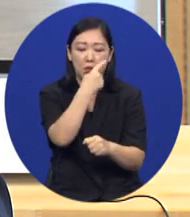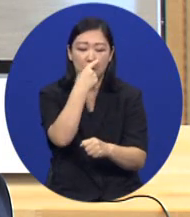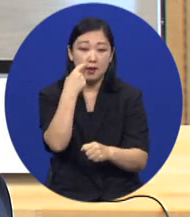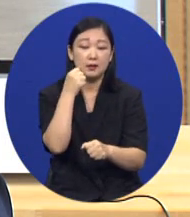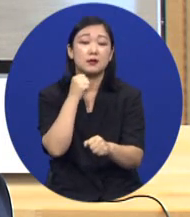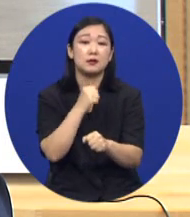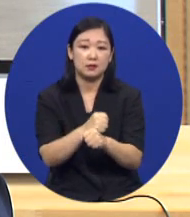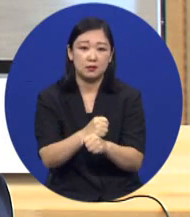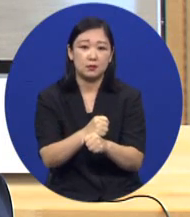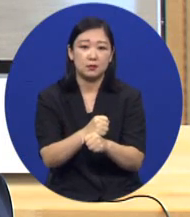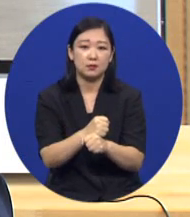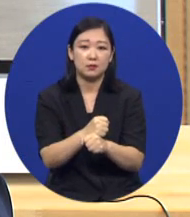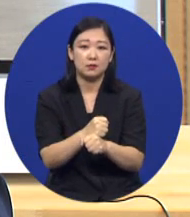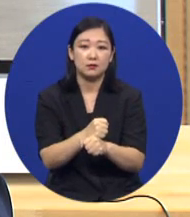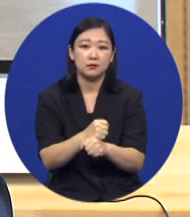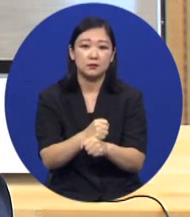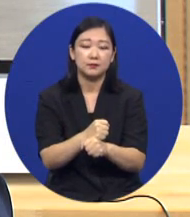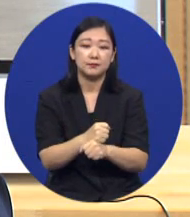확인하면서